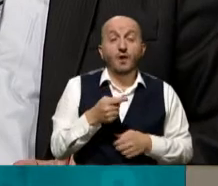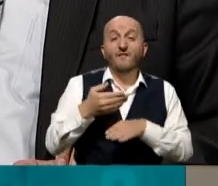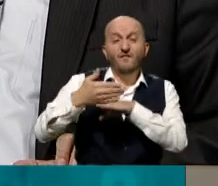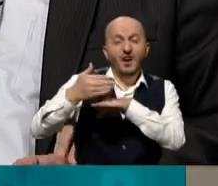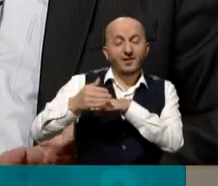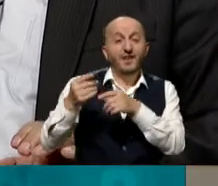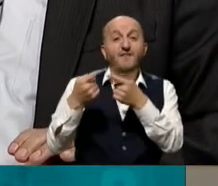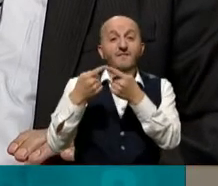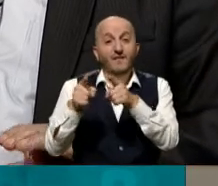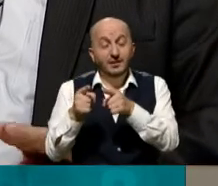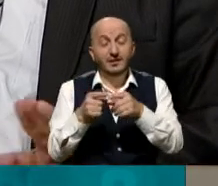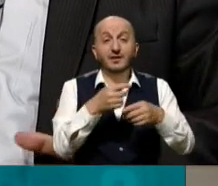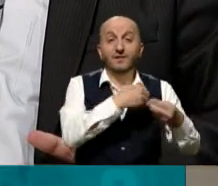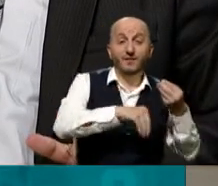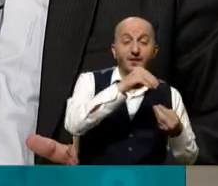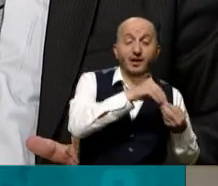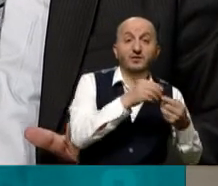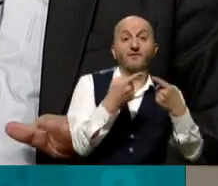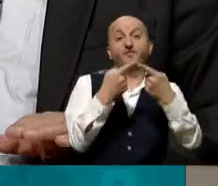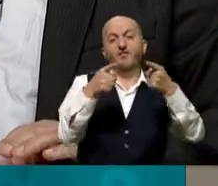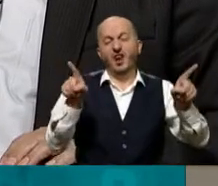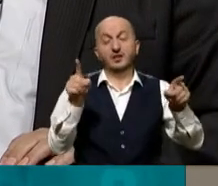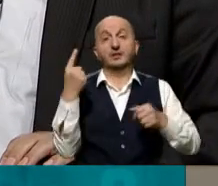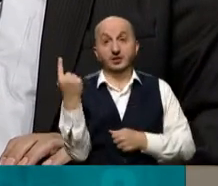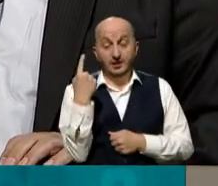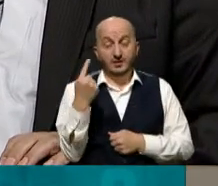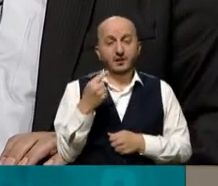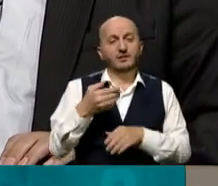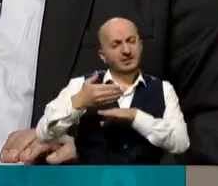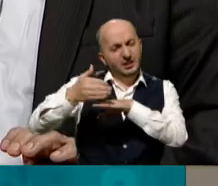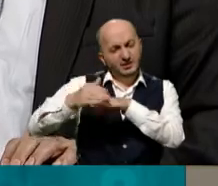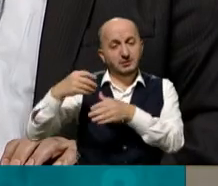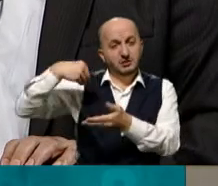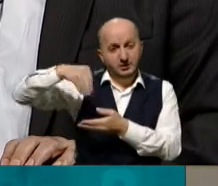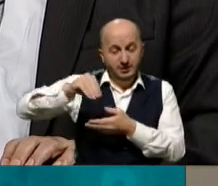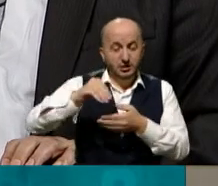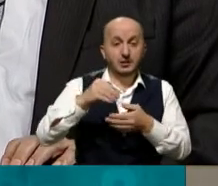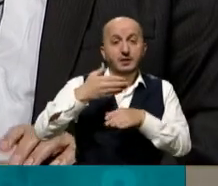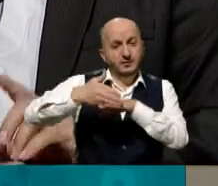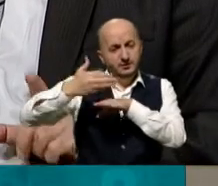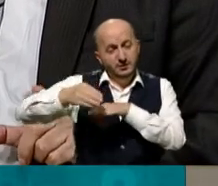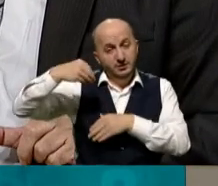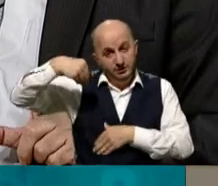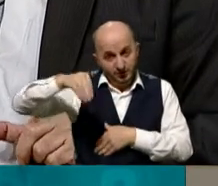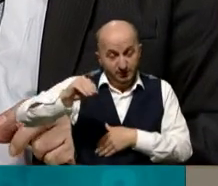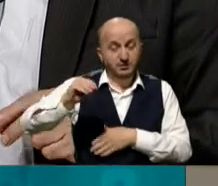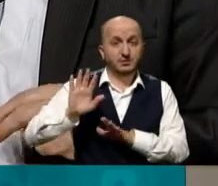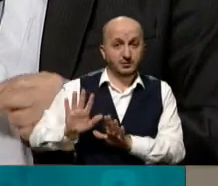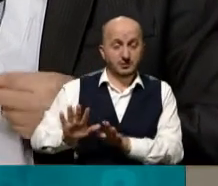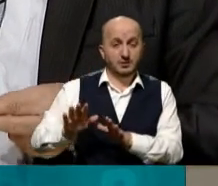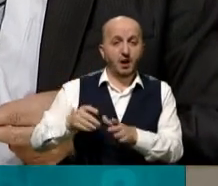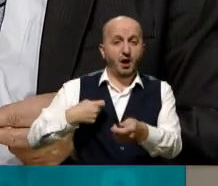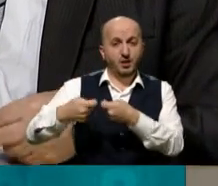farkıyla faiz ayrı şeylerdir. Vadeli satışlar, taksitli satışlar bir satıştır.